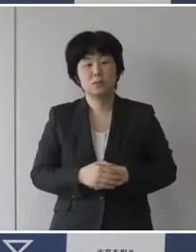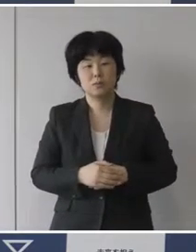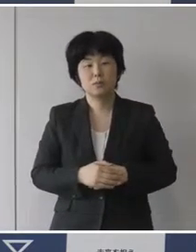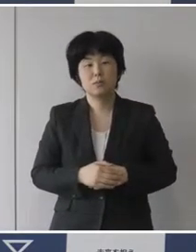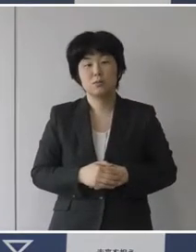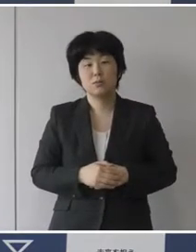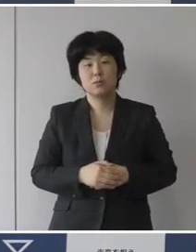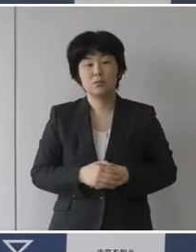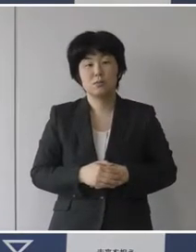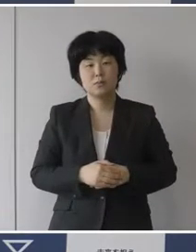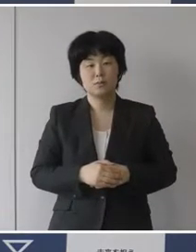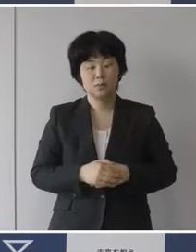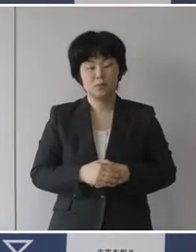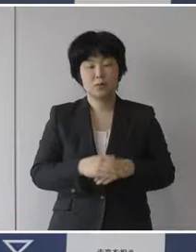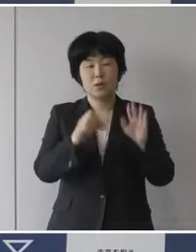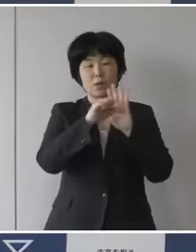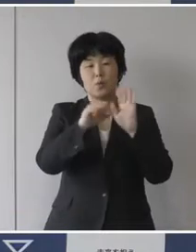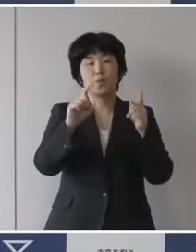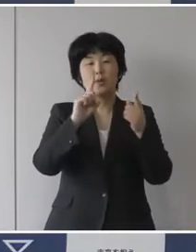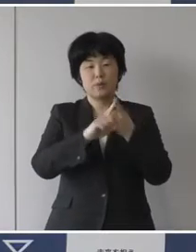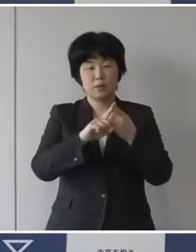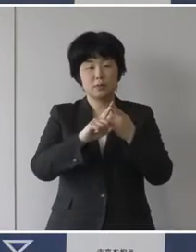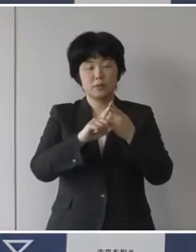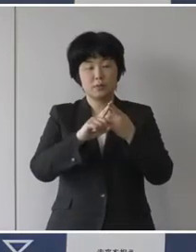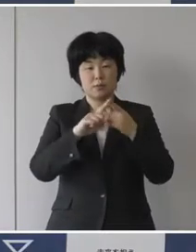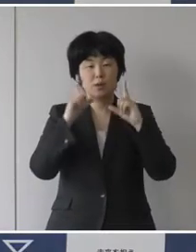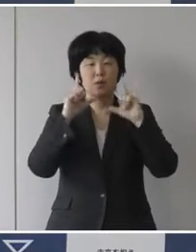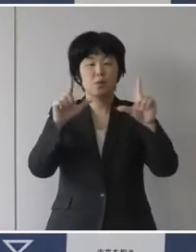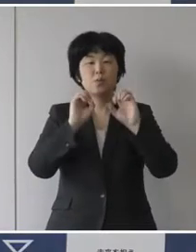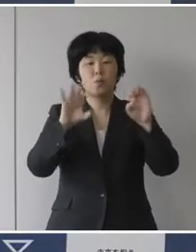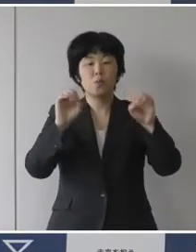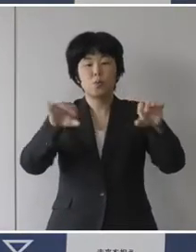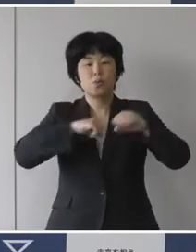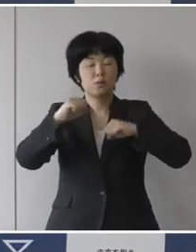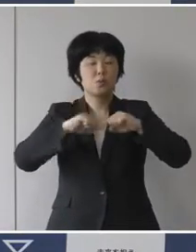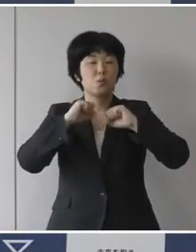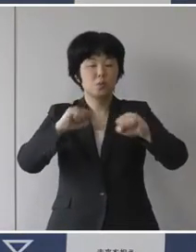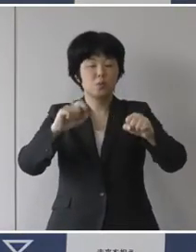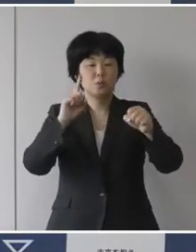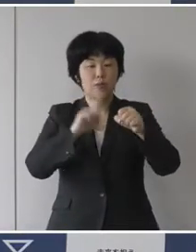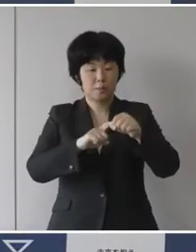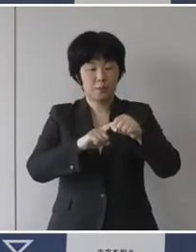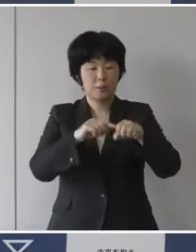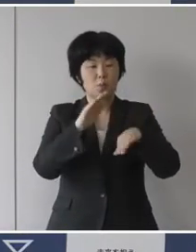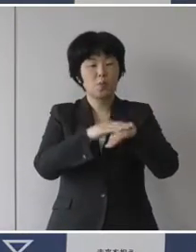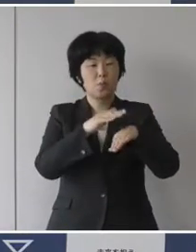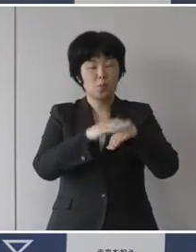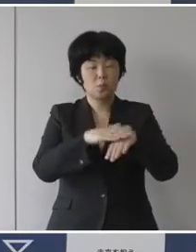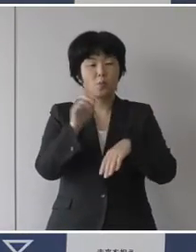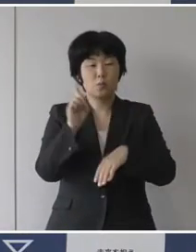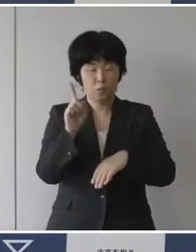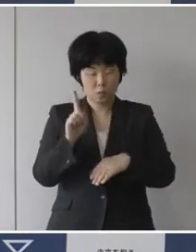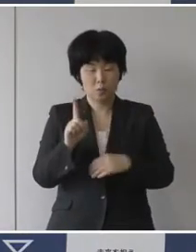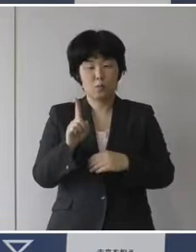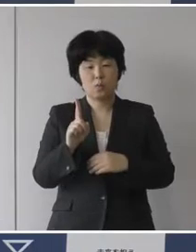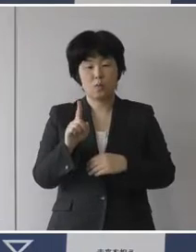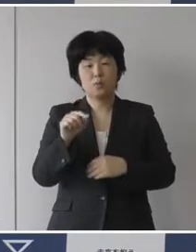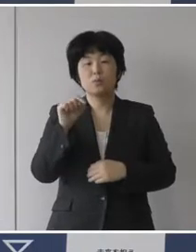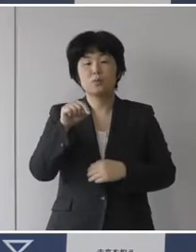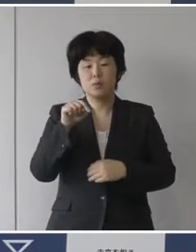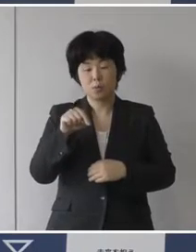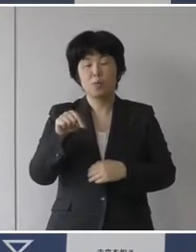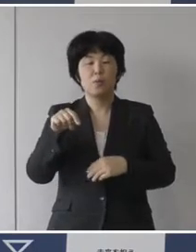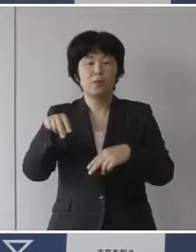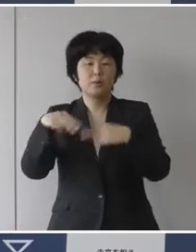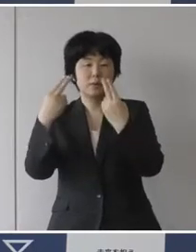より効果的な広報活動を行うために、どういうふうにしていけばいいのかということを、高い専門性のもとでですね、